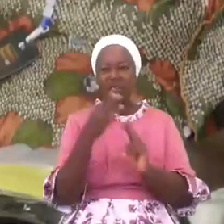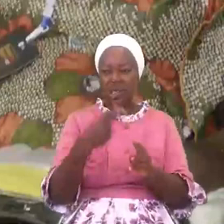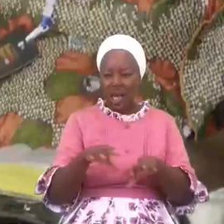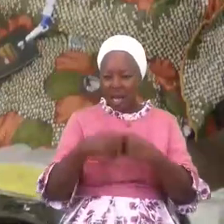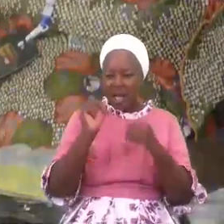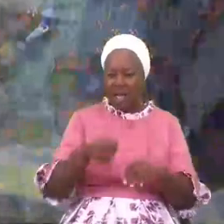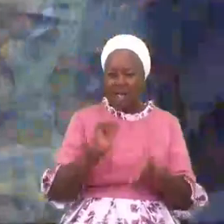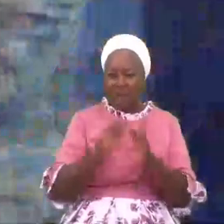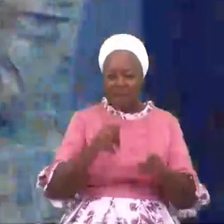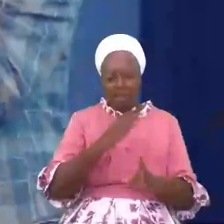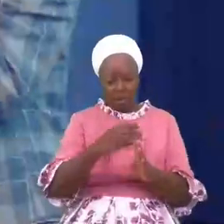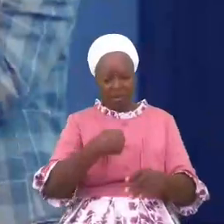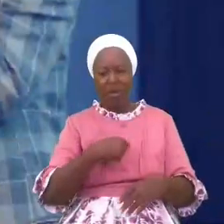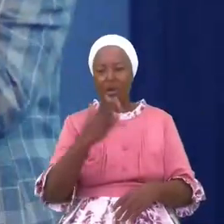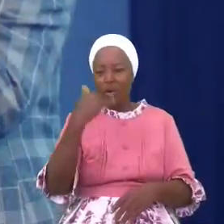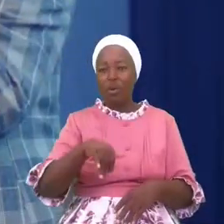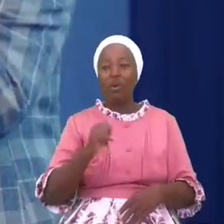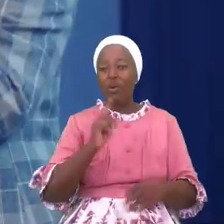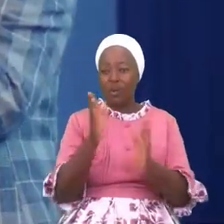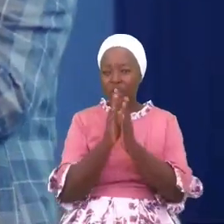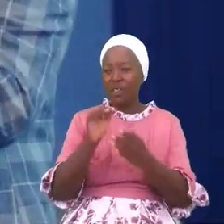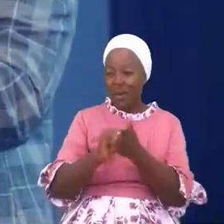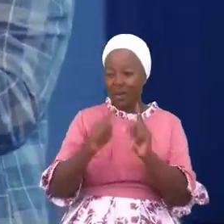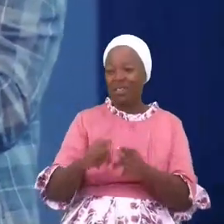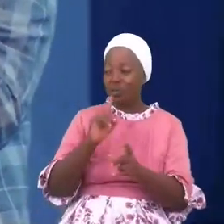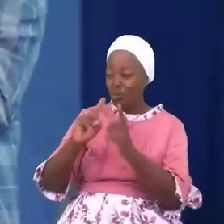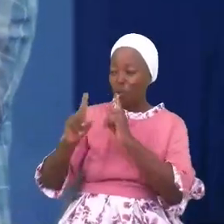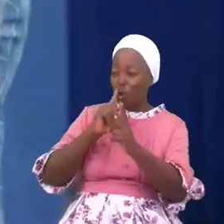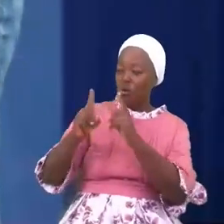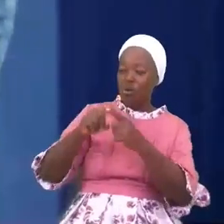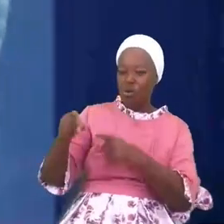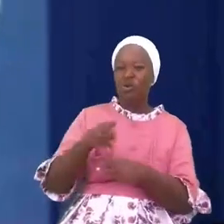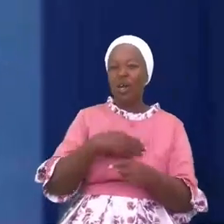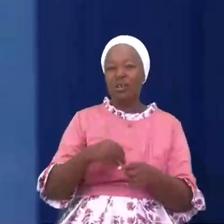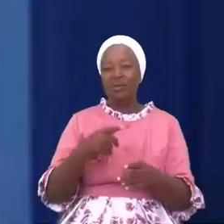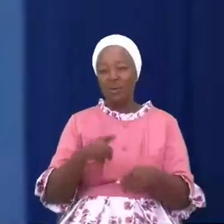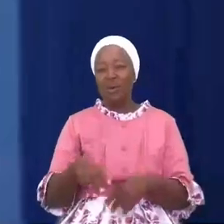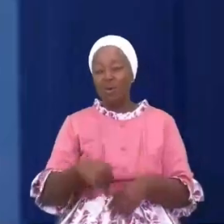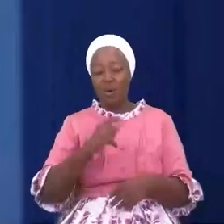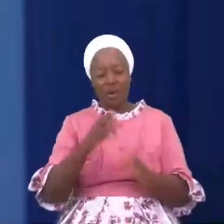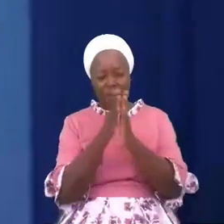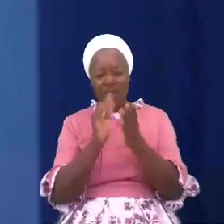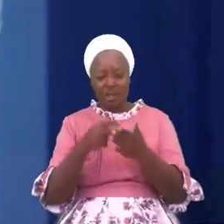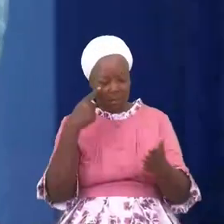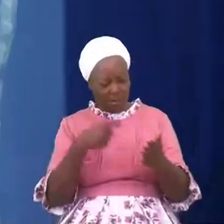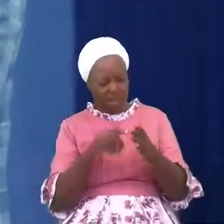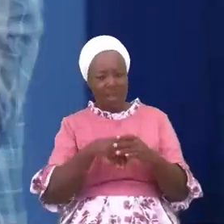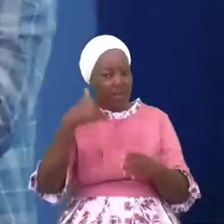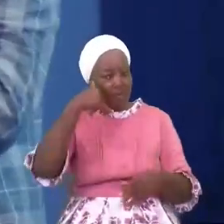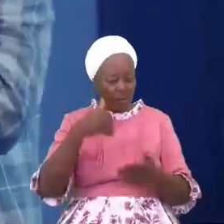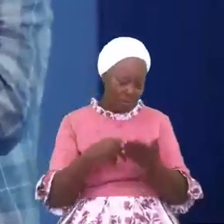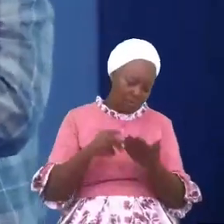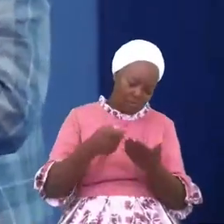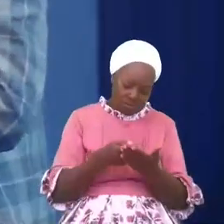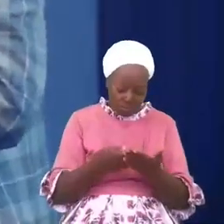peut me bloquer? Pendant que nous prions, il te parle. Pendant que nous prions, il est en train de regarder son portable. Et il cherche un